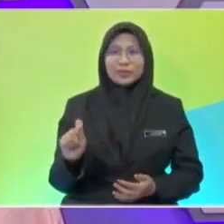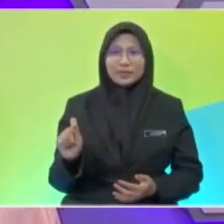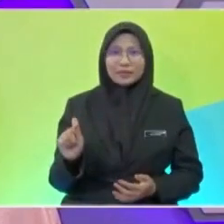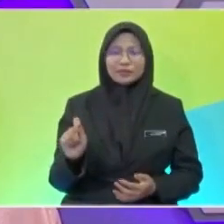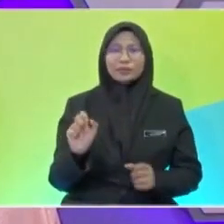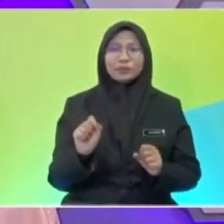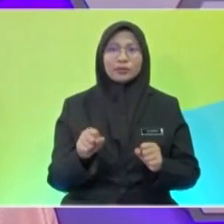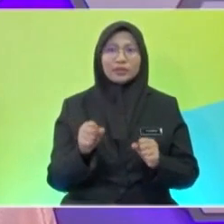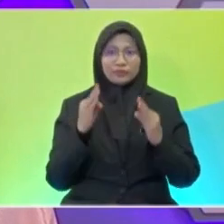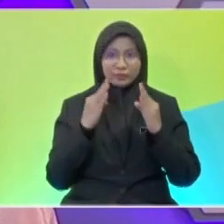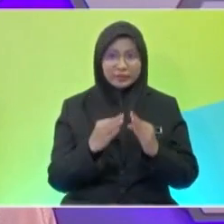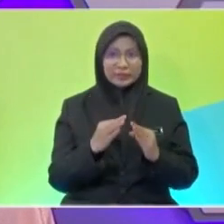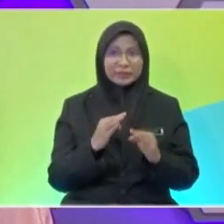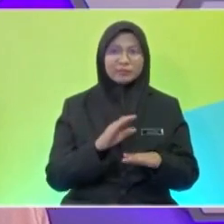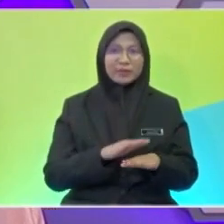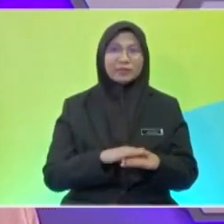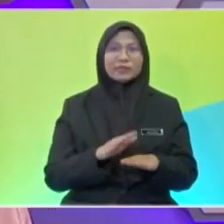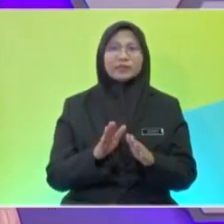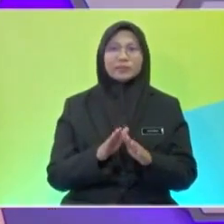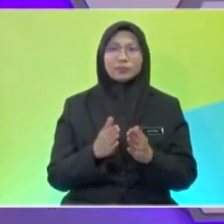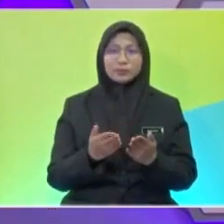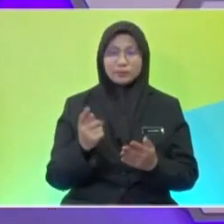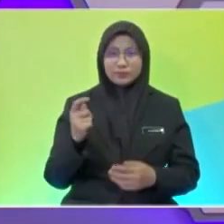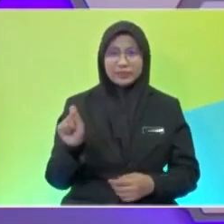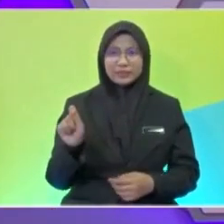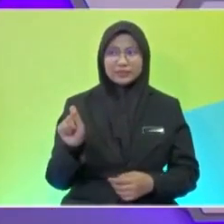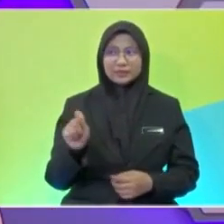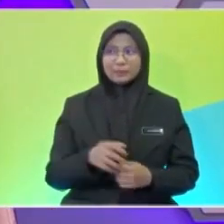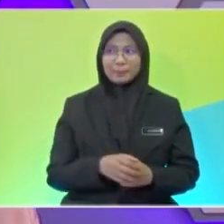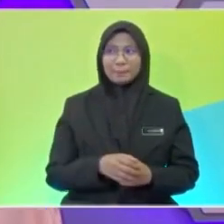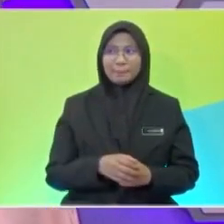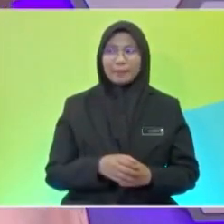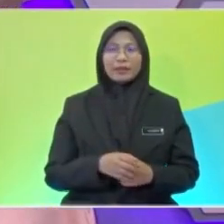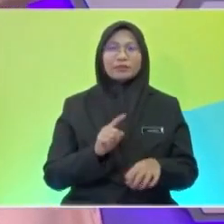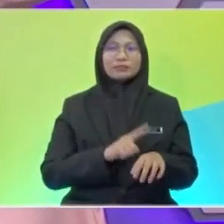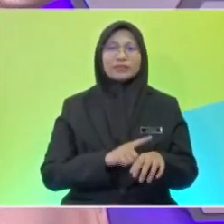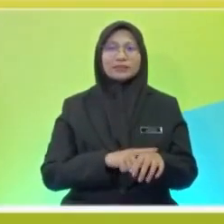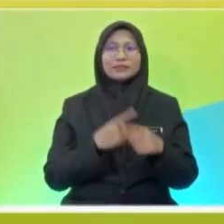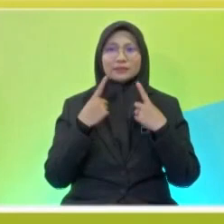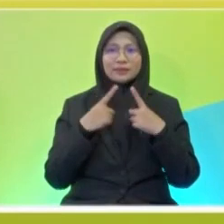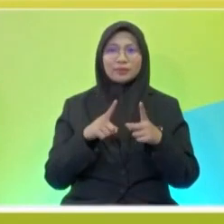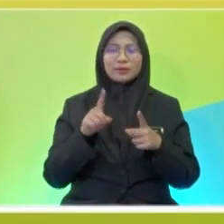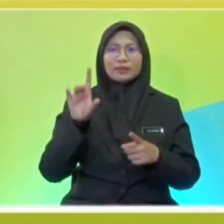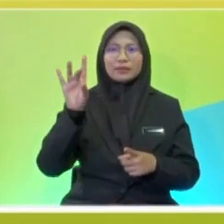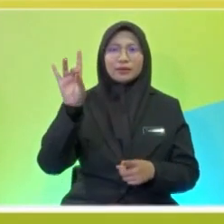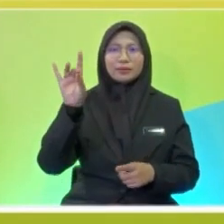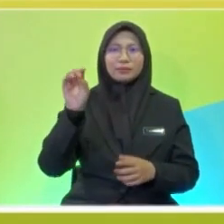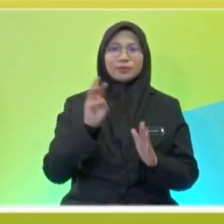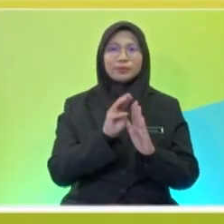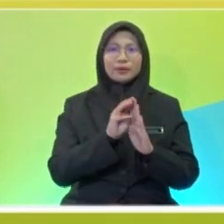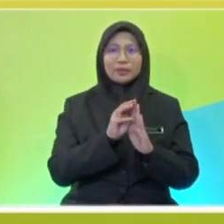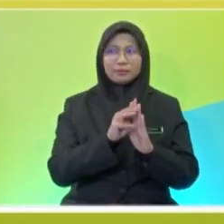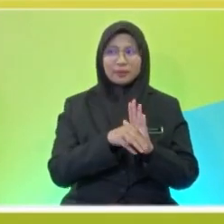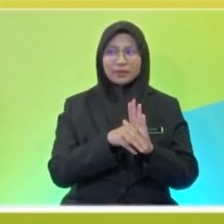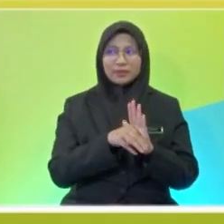sangat Cemerlang ya oke bagian perlu menjawab dalam informasi 80 menit dan juga